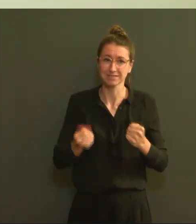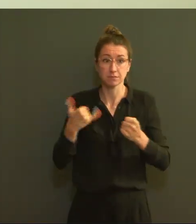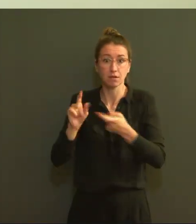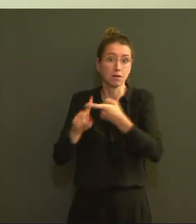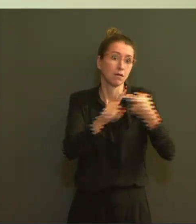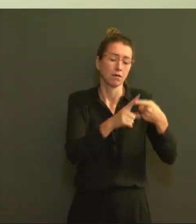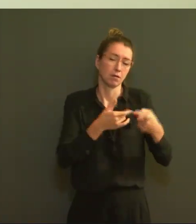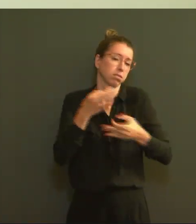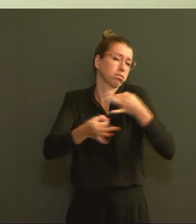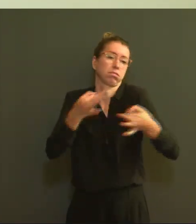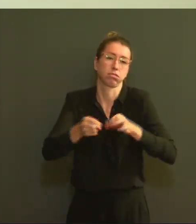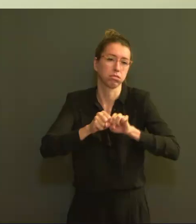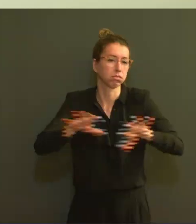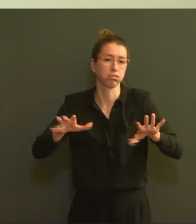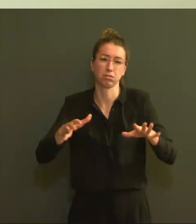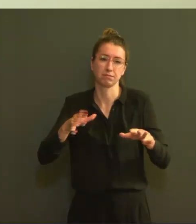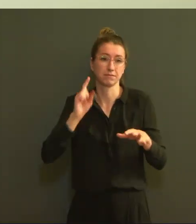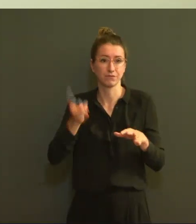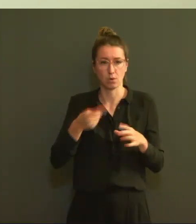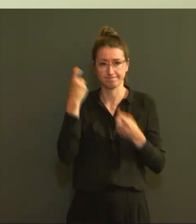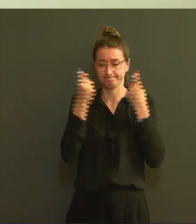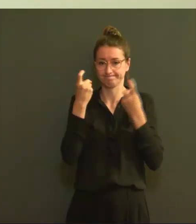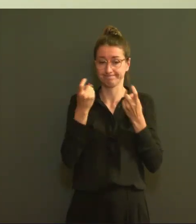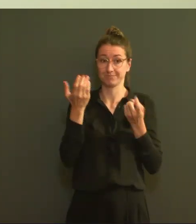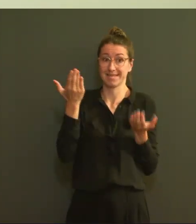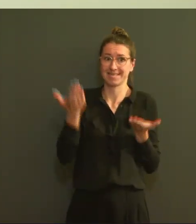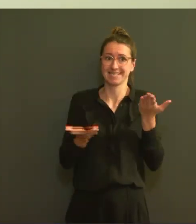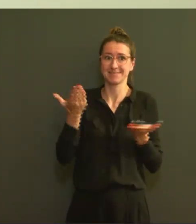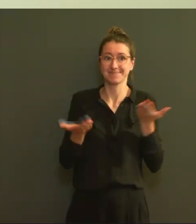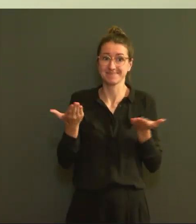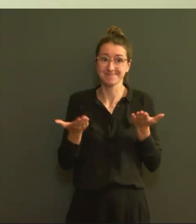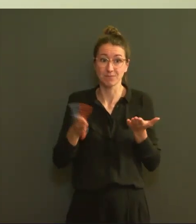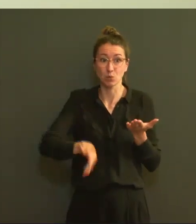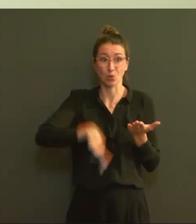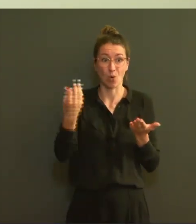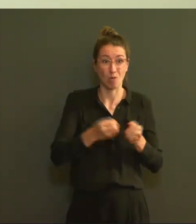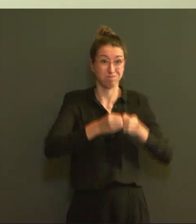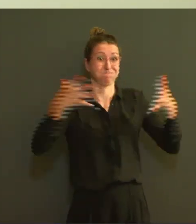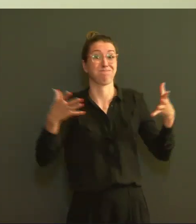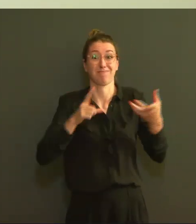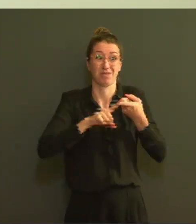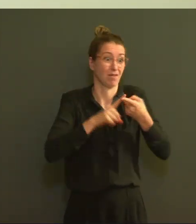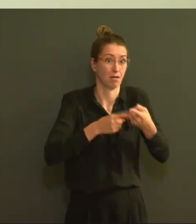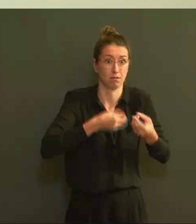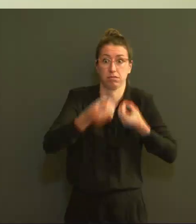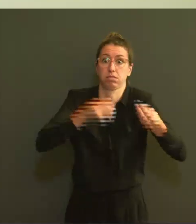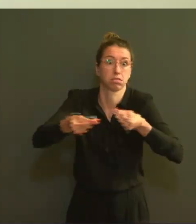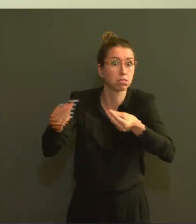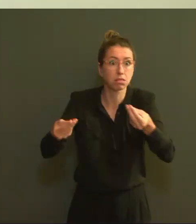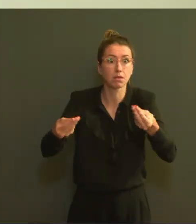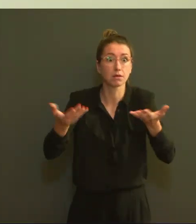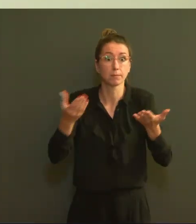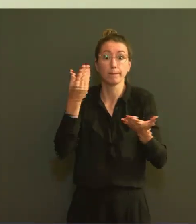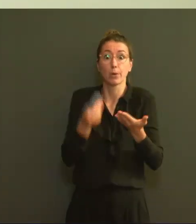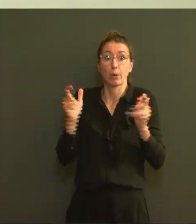milieu entre trop de contacts qui favorisent effectivement la propagation et un nombre tellement restreint de contacts que